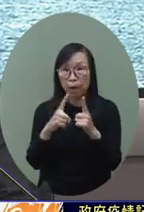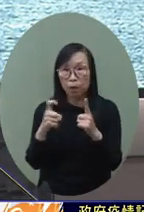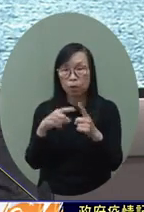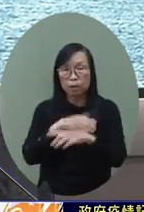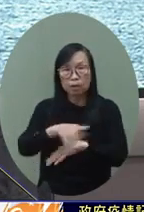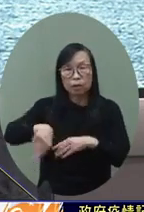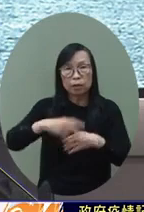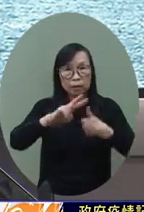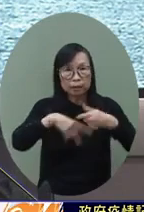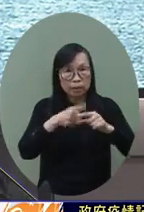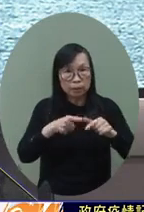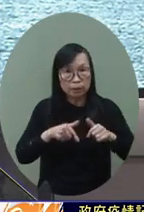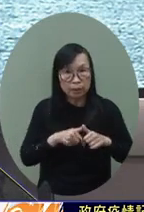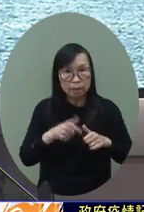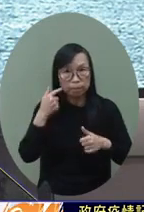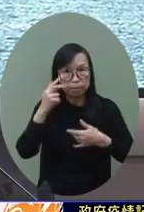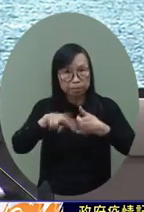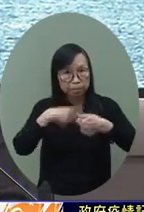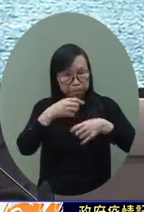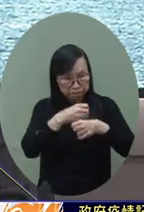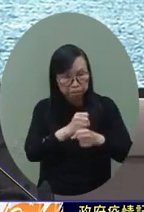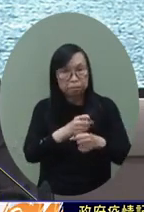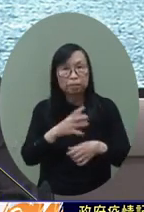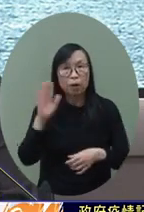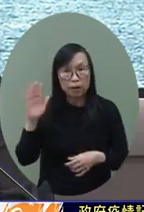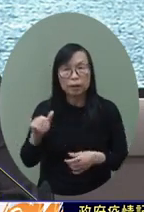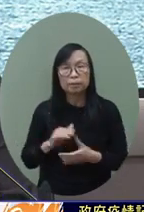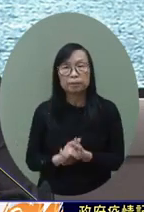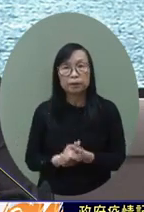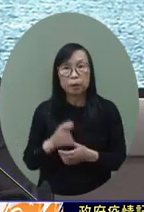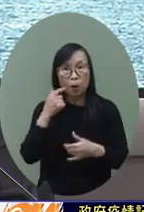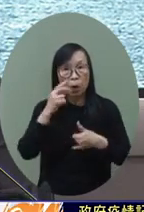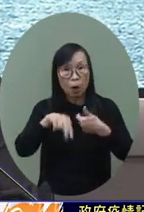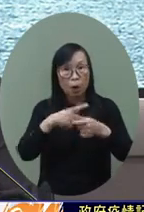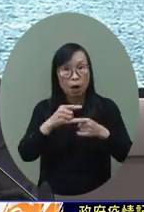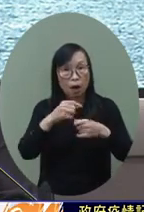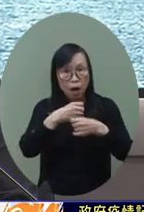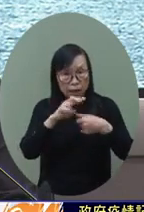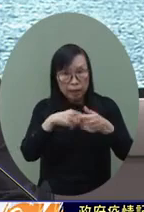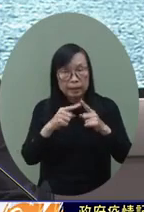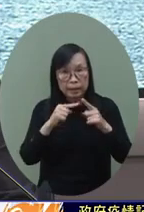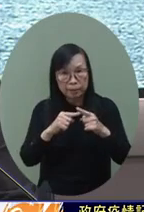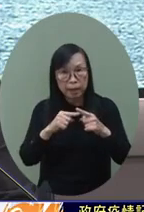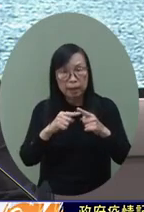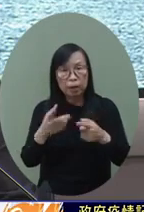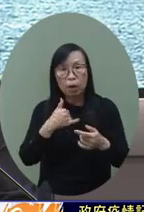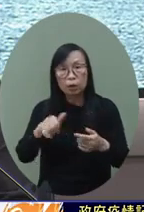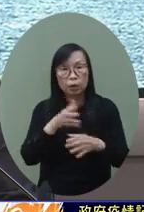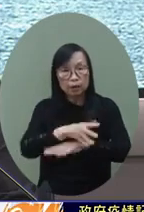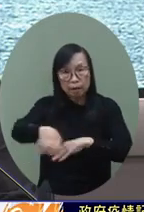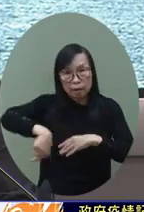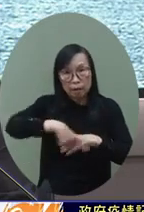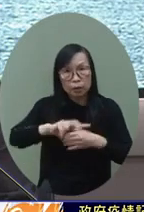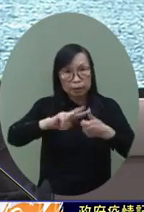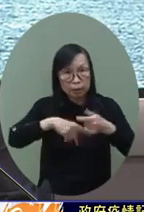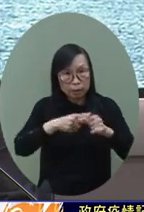區檢測中心進行這個強制檢測。屬於強制檢測下的受檢人士，去到社區檢測